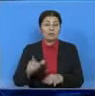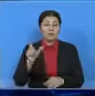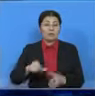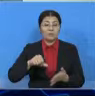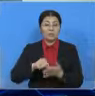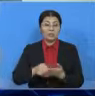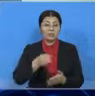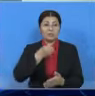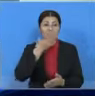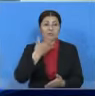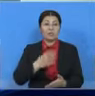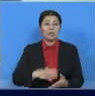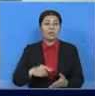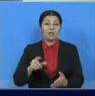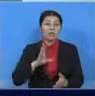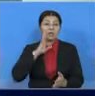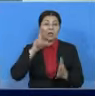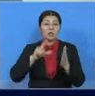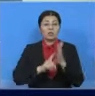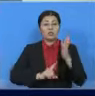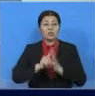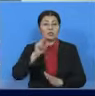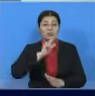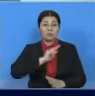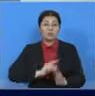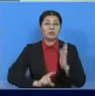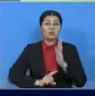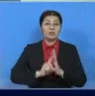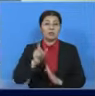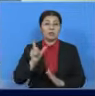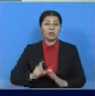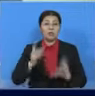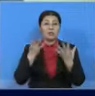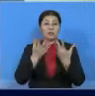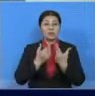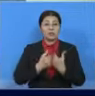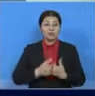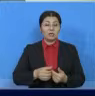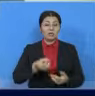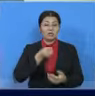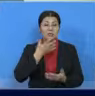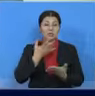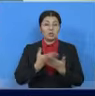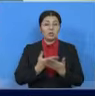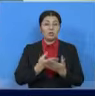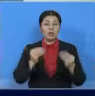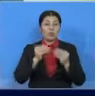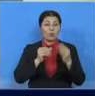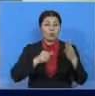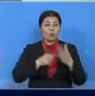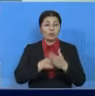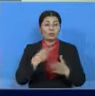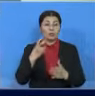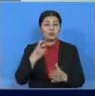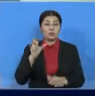айтады. Жалпы біз 7-ден бастап біздің жұмысымыз басталды. Халық саны өте жақсы. Қазір сағат 10-ға дейін уже